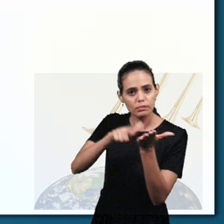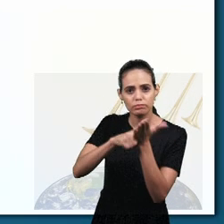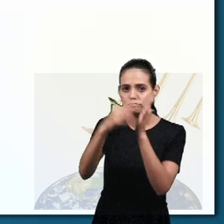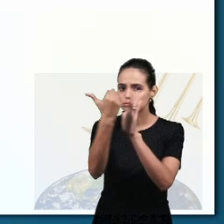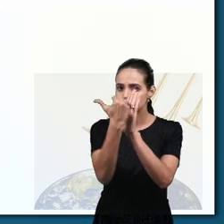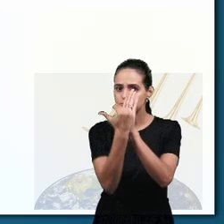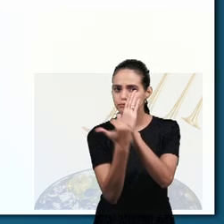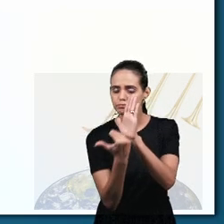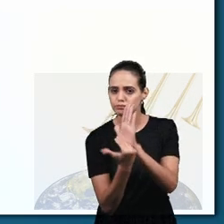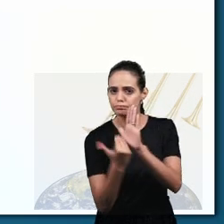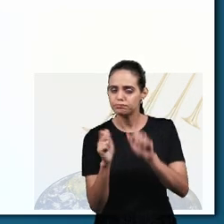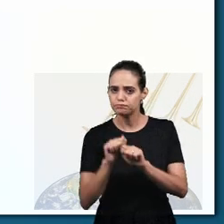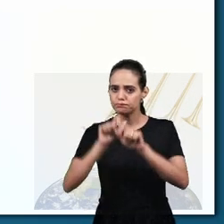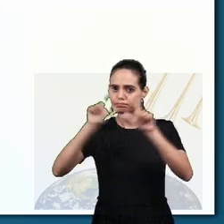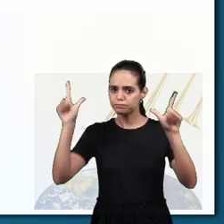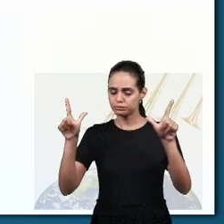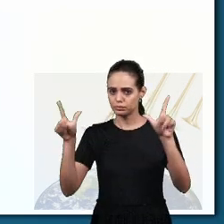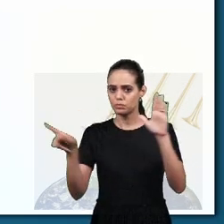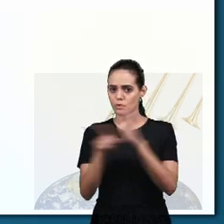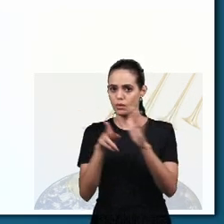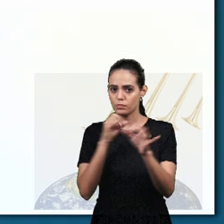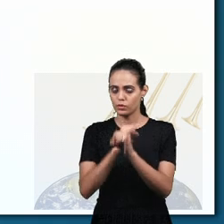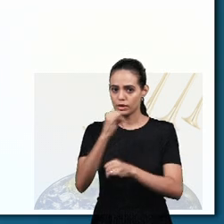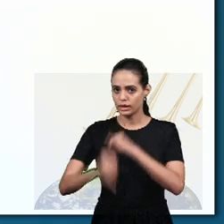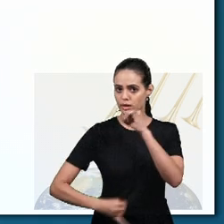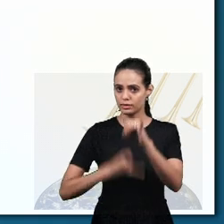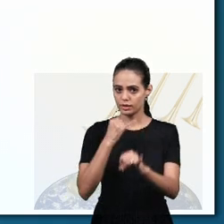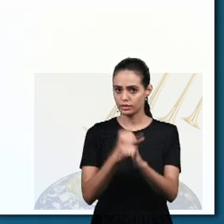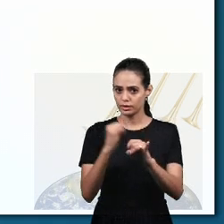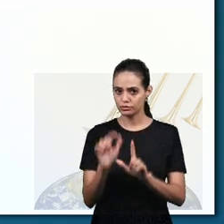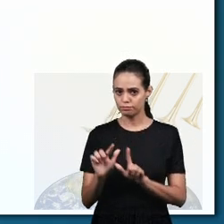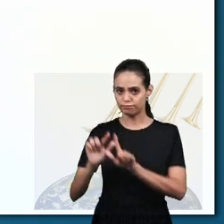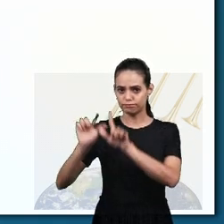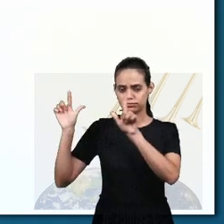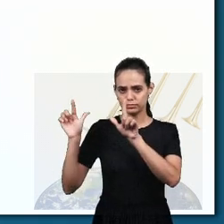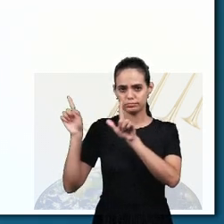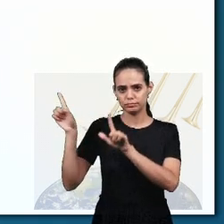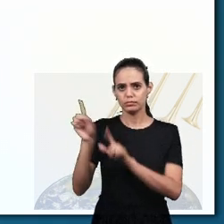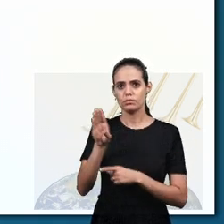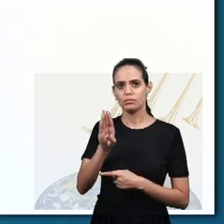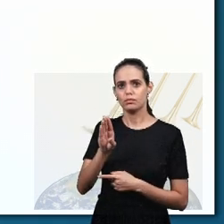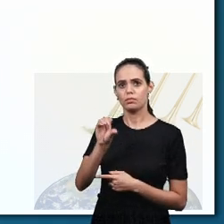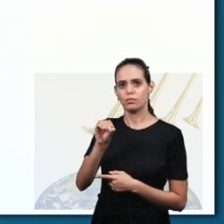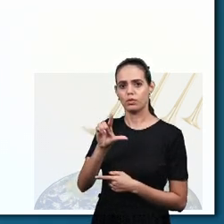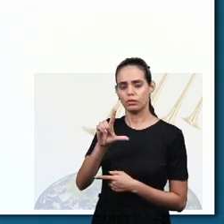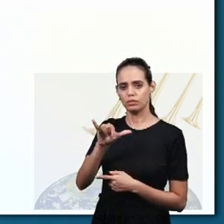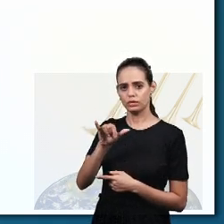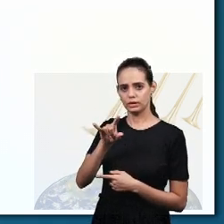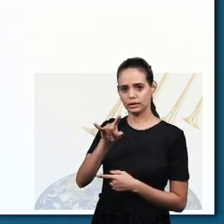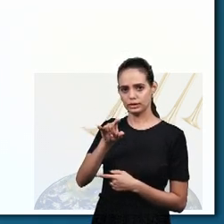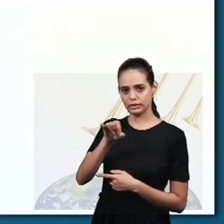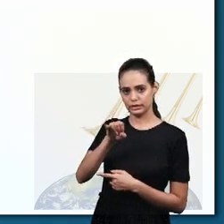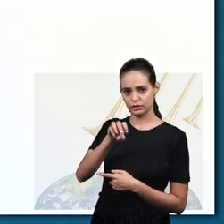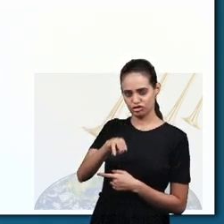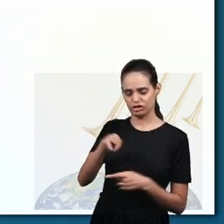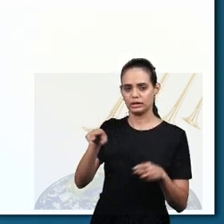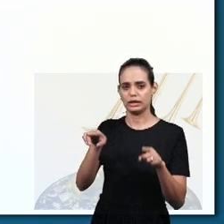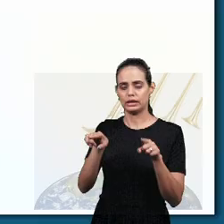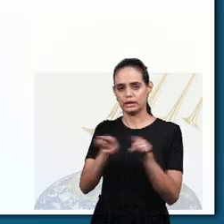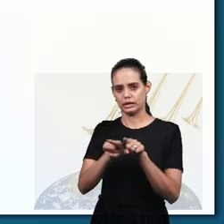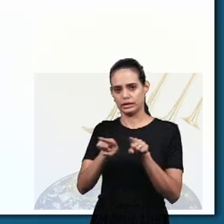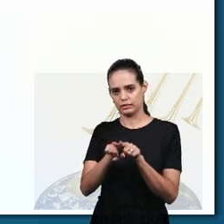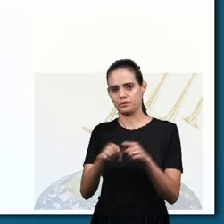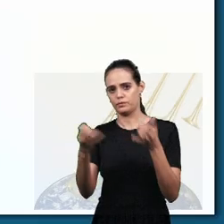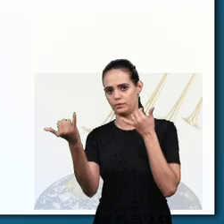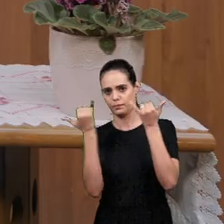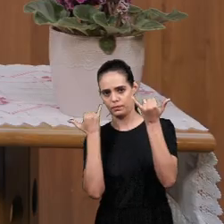éditions extra, ce bulletin, possiblement le prochain jour, selon la demande et le besoin. Les bulletins